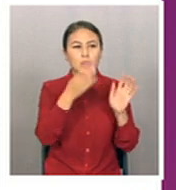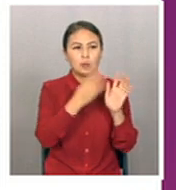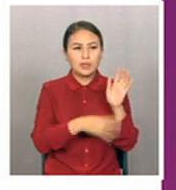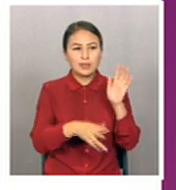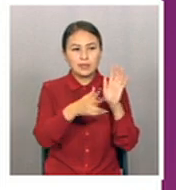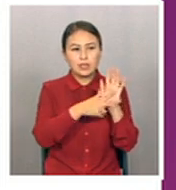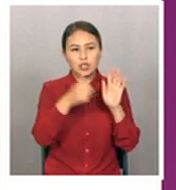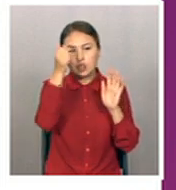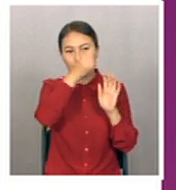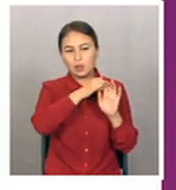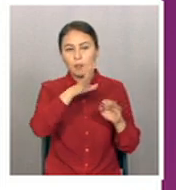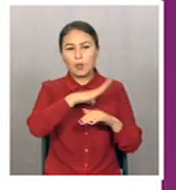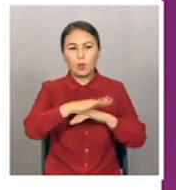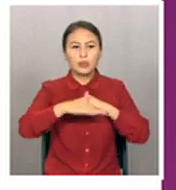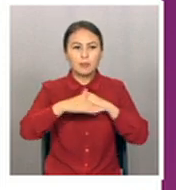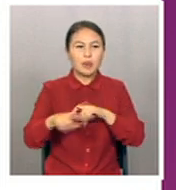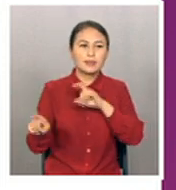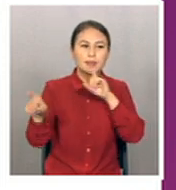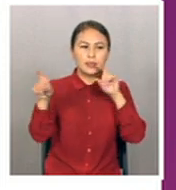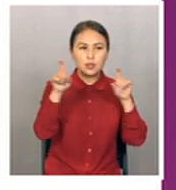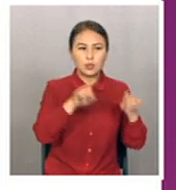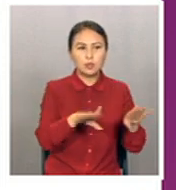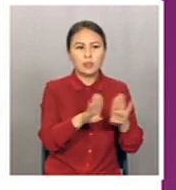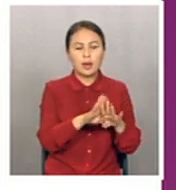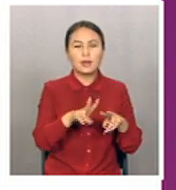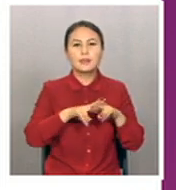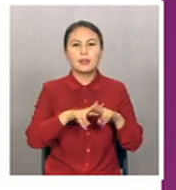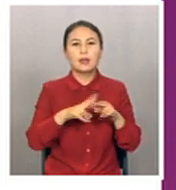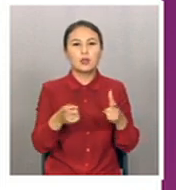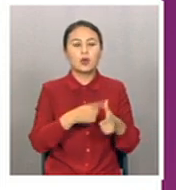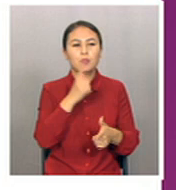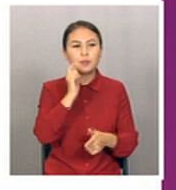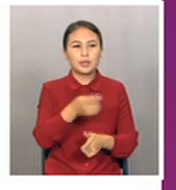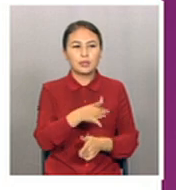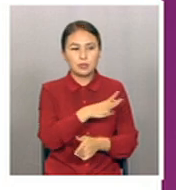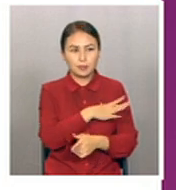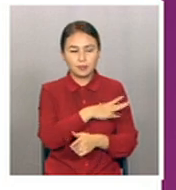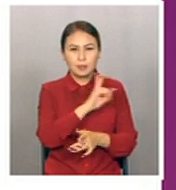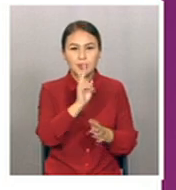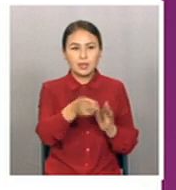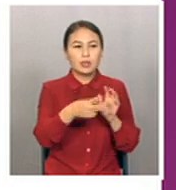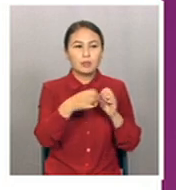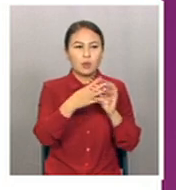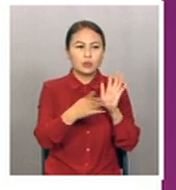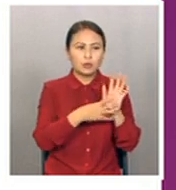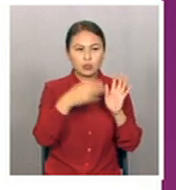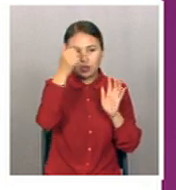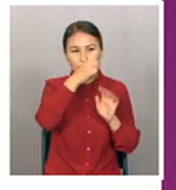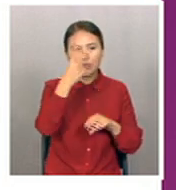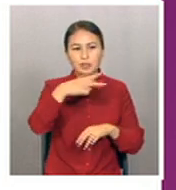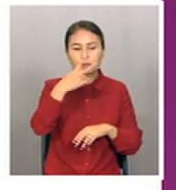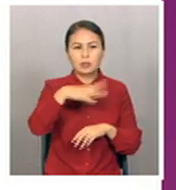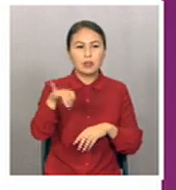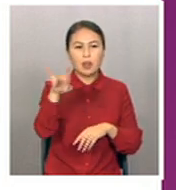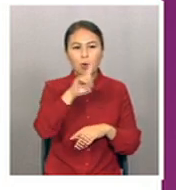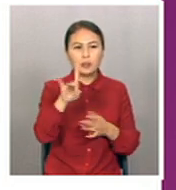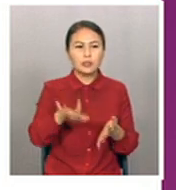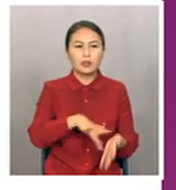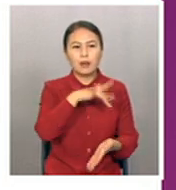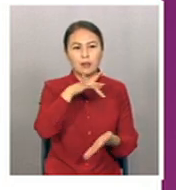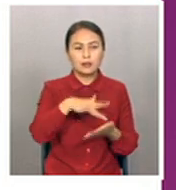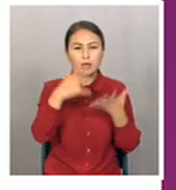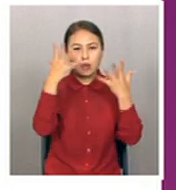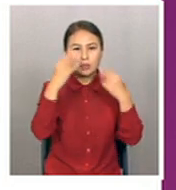мұнда отанымыздың астанасы көшіріліп, қалаға Астана атауы берілген болатын. Ал 2019 жылғы 20